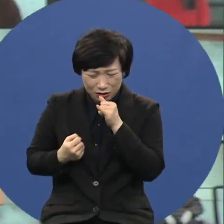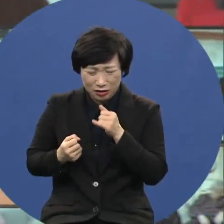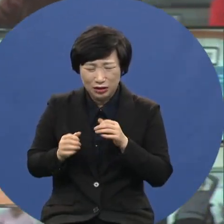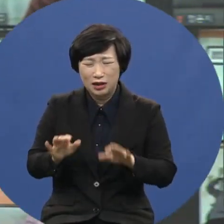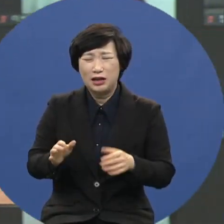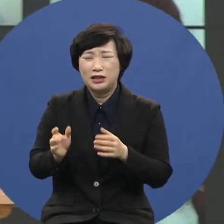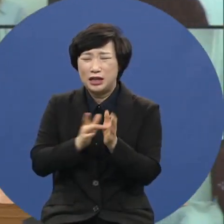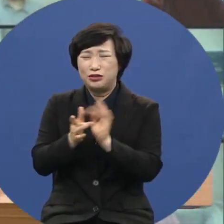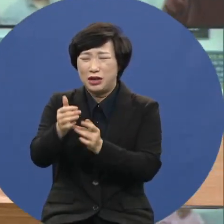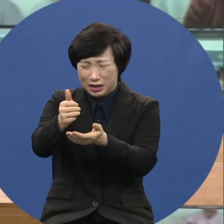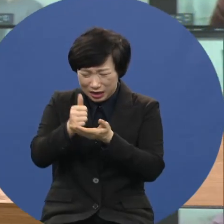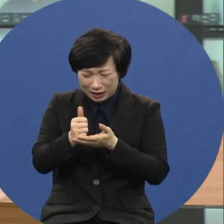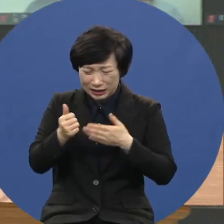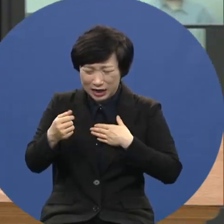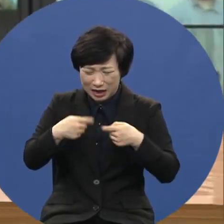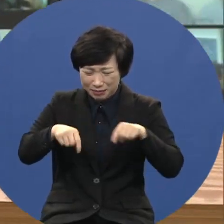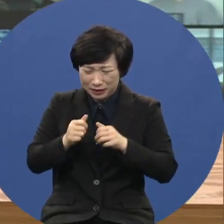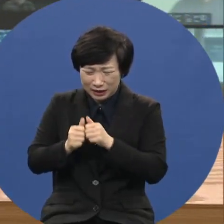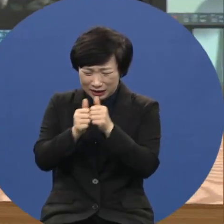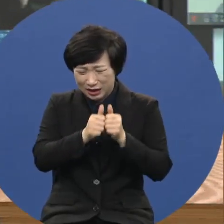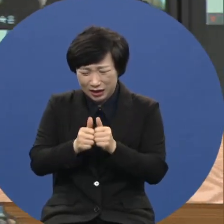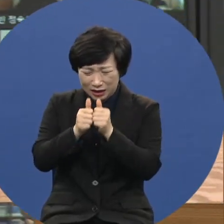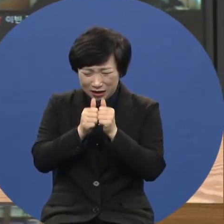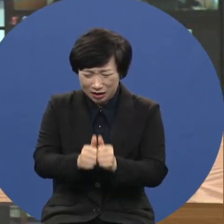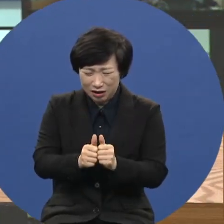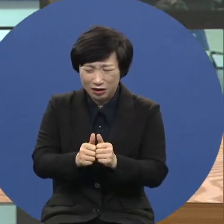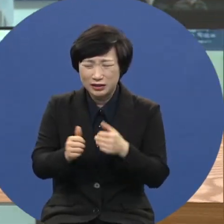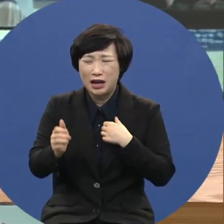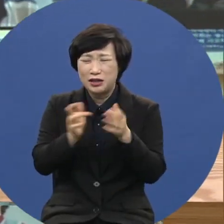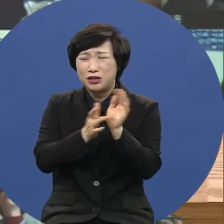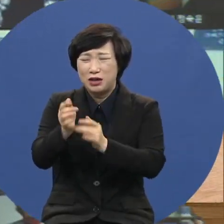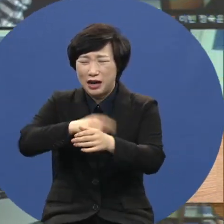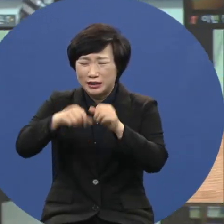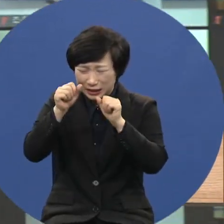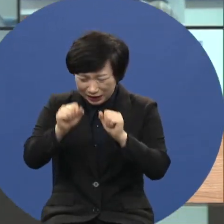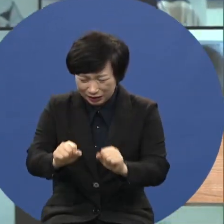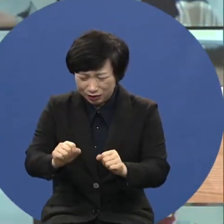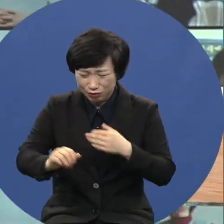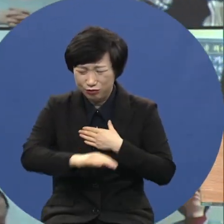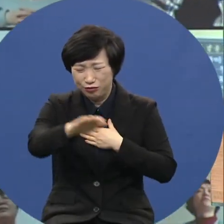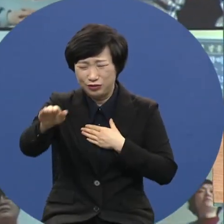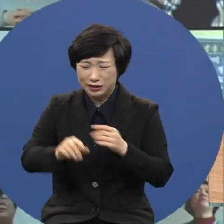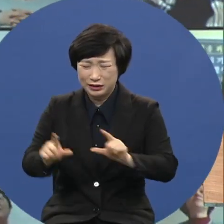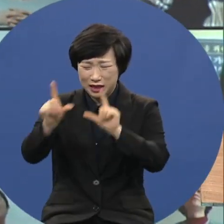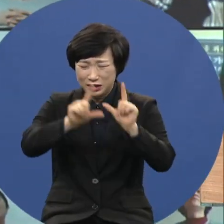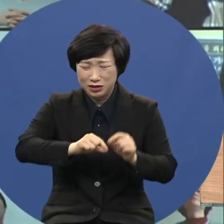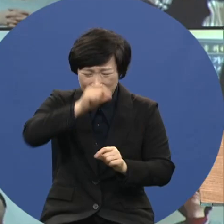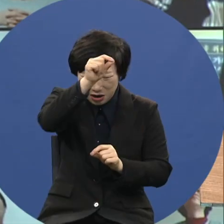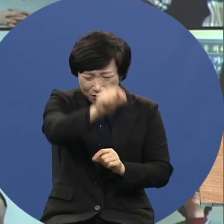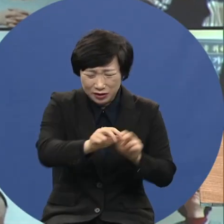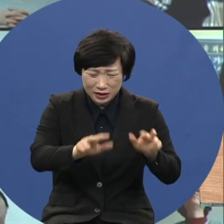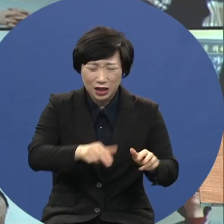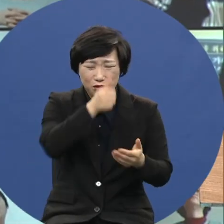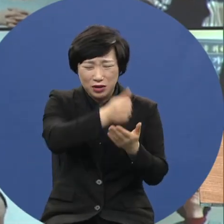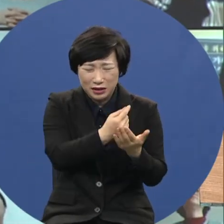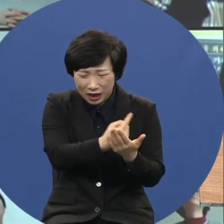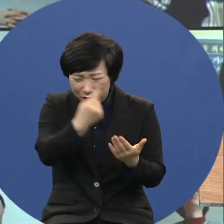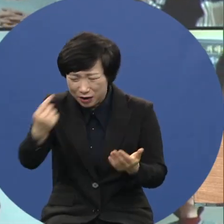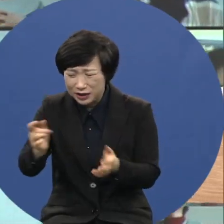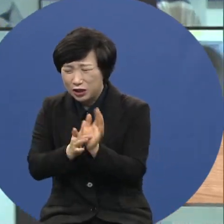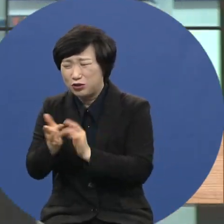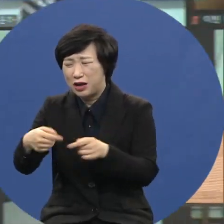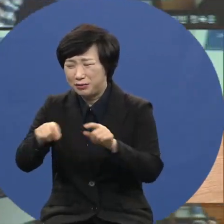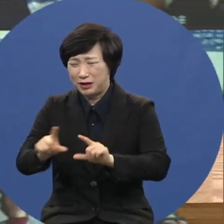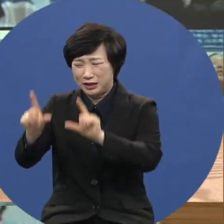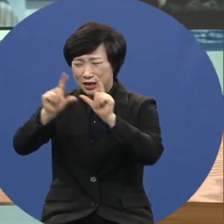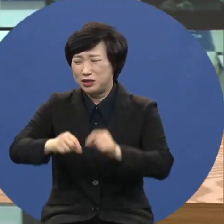네 안에 거한 것이다. 너도 내 안에 거한 것이다. 우리는 영원히 죄에서 나와 예수와 함께 사는